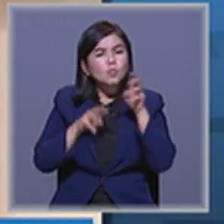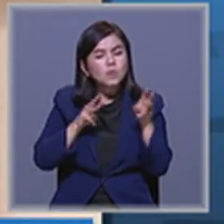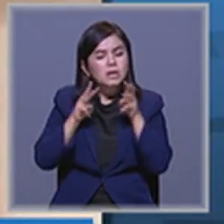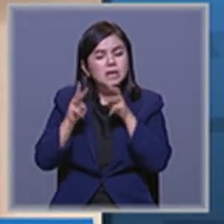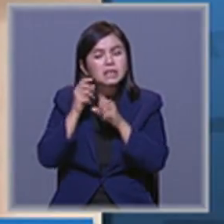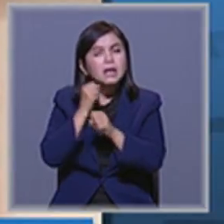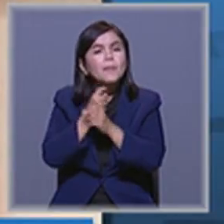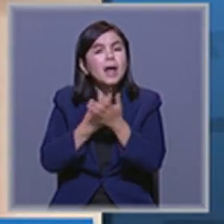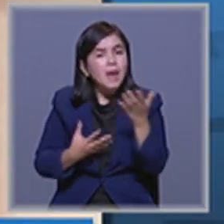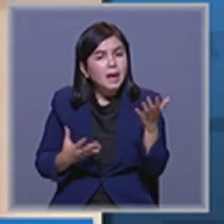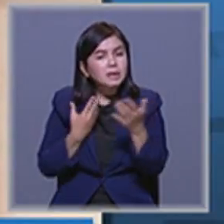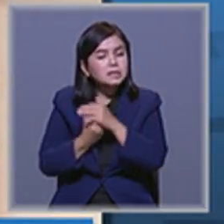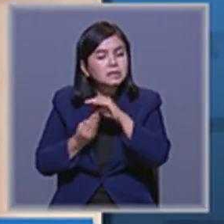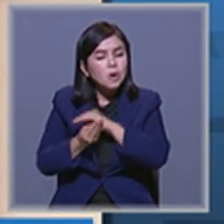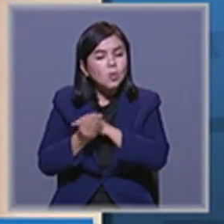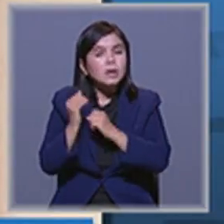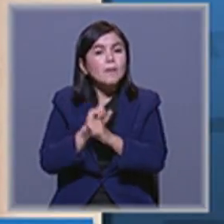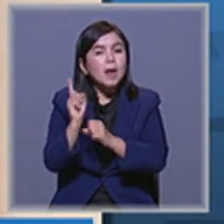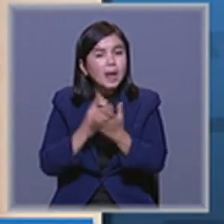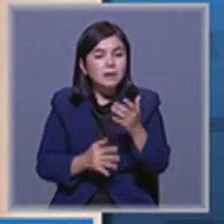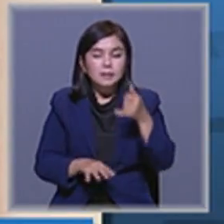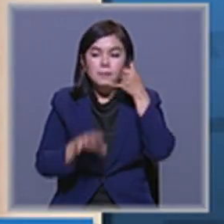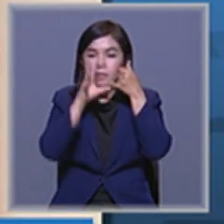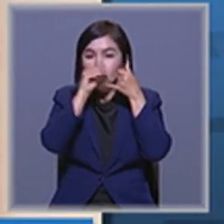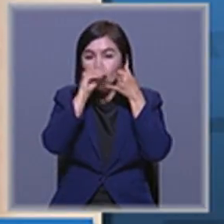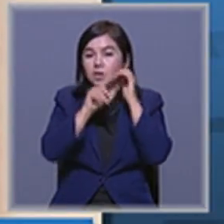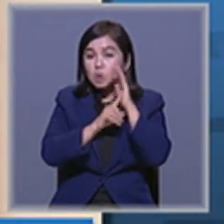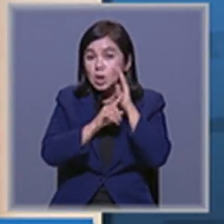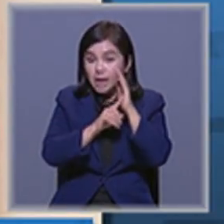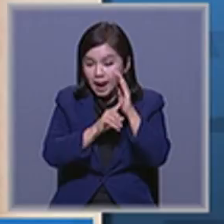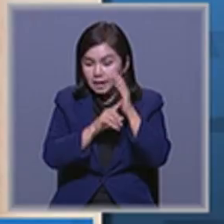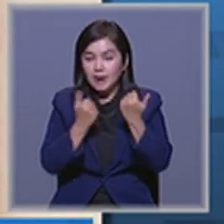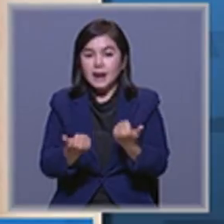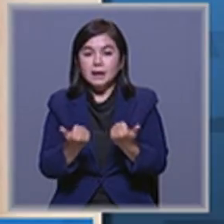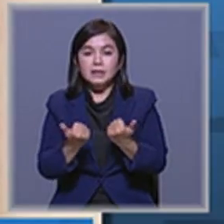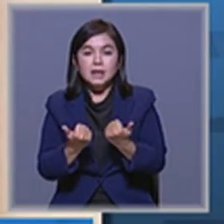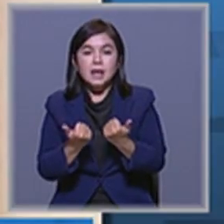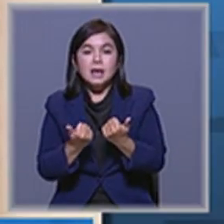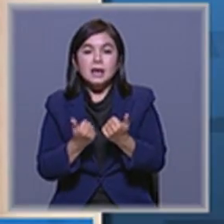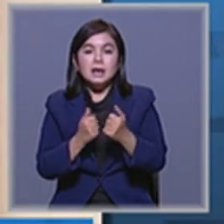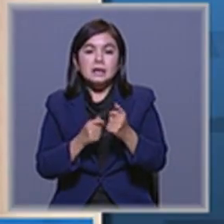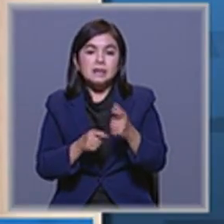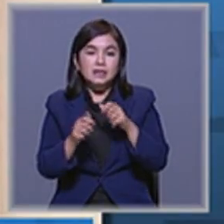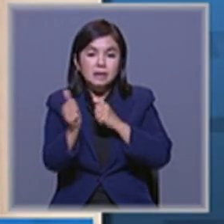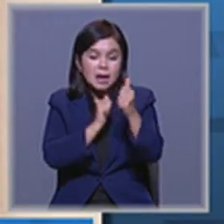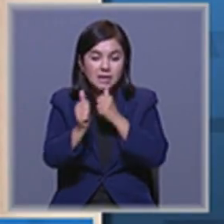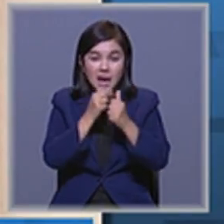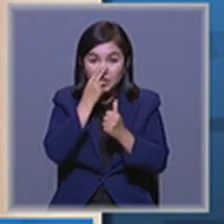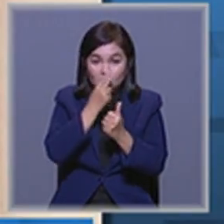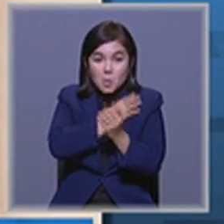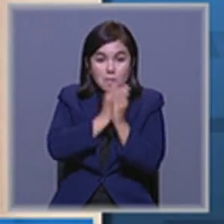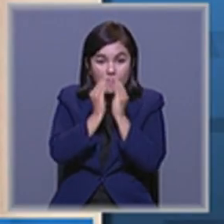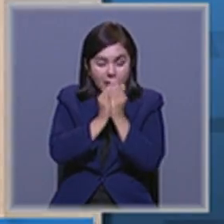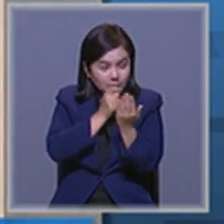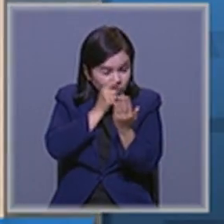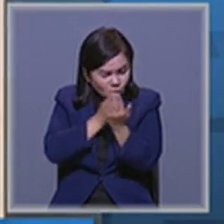องนี้วิ่งเต้นเส้นสาย ครับอย่างเช่นเวลาจะจัดประกวดผ้ากันสักครั้งหนึ่งเนี่ยนะครับคนที่เป็นใหญ่เป็นโตเนี่ย